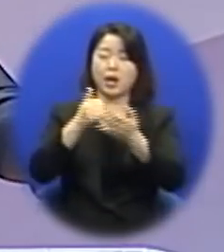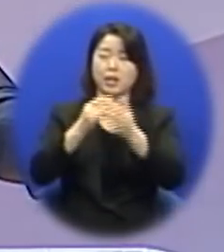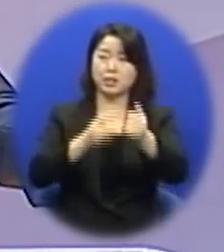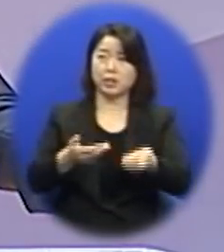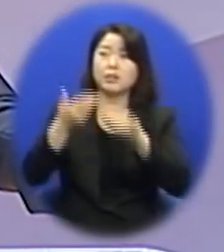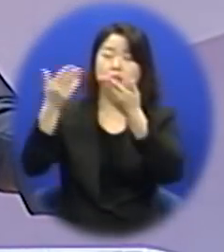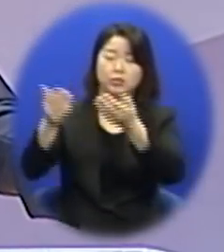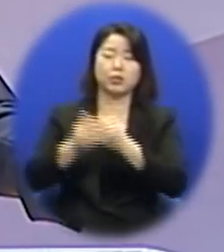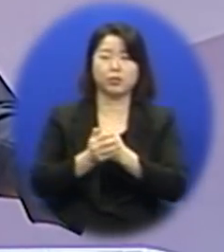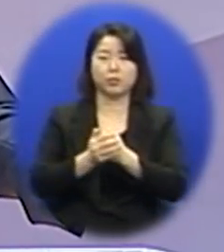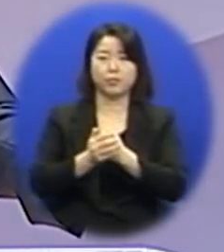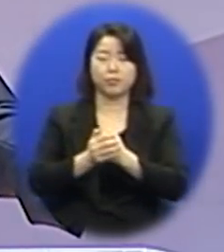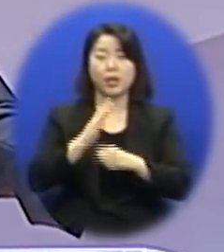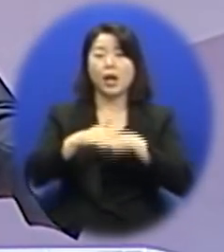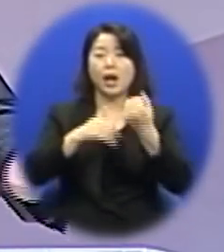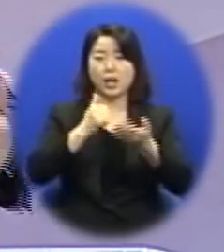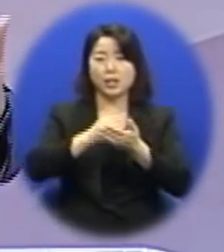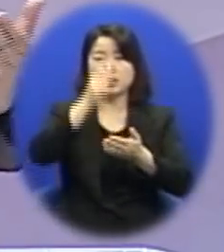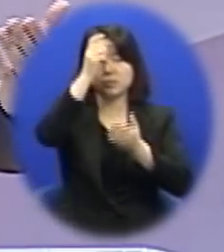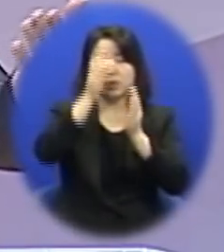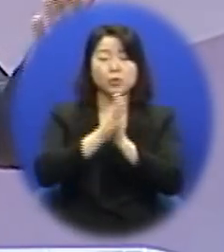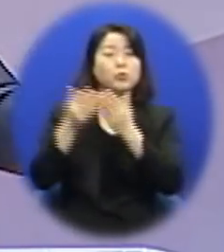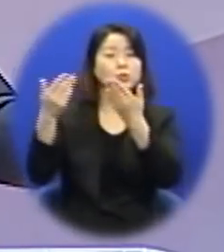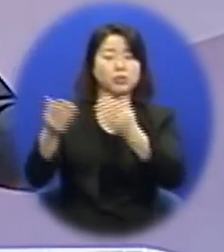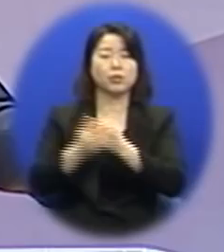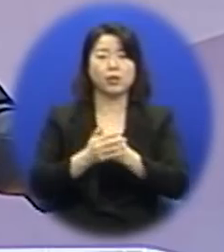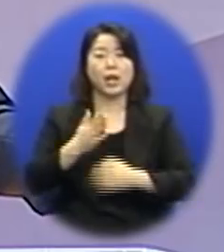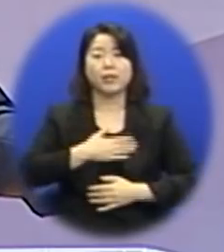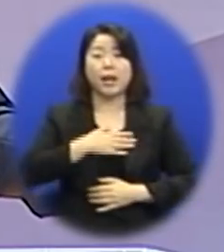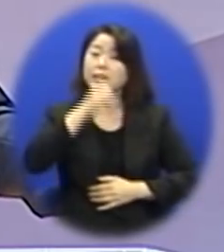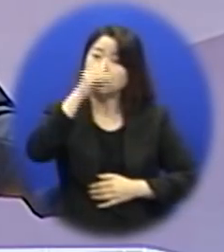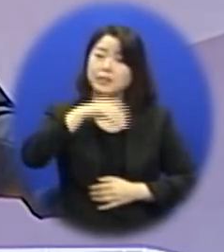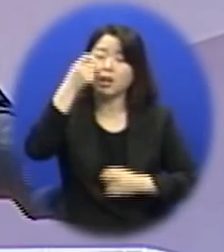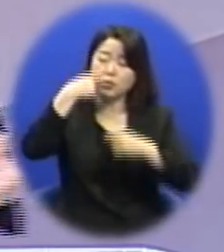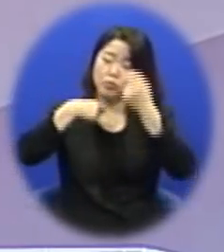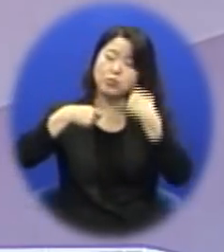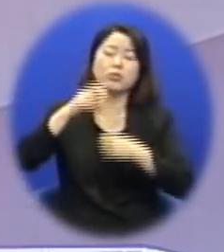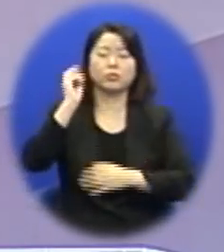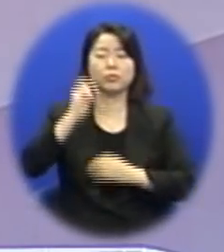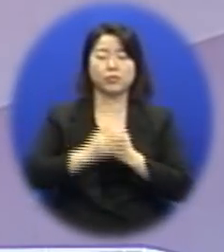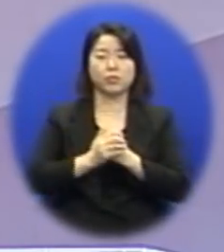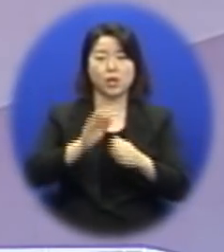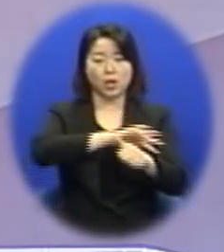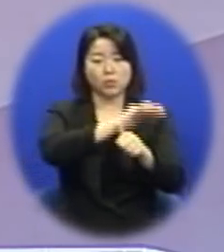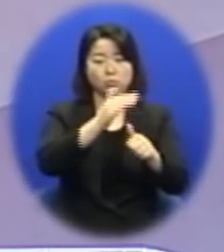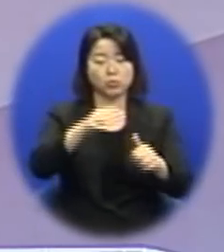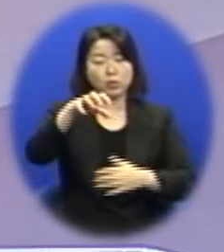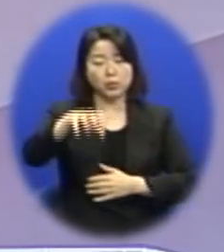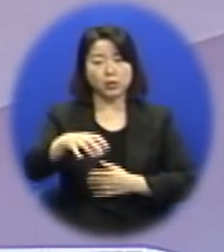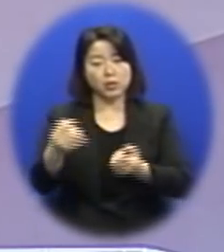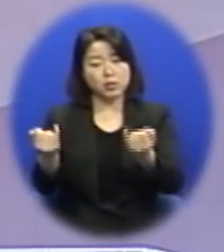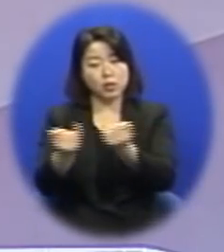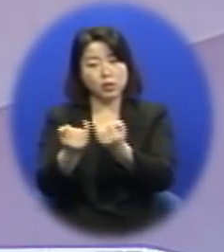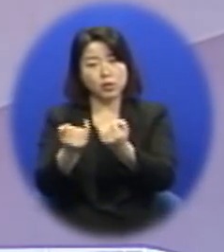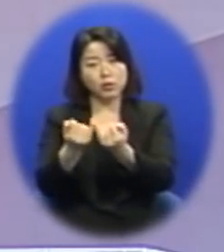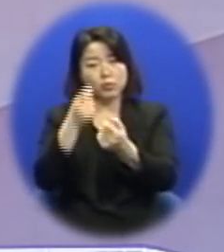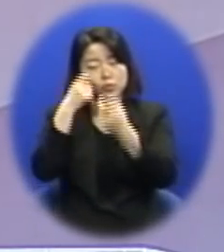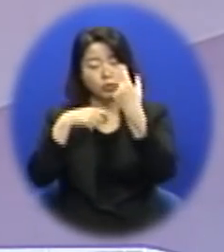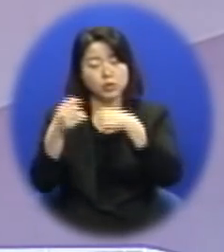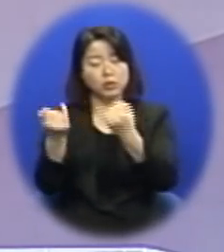기도했어요 하나님 나는 그냥 울 겁니다 무덤 곁에서 울던 여인들처럼